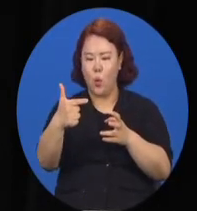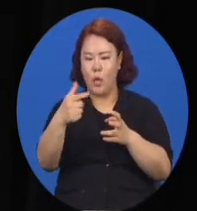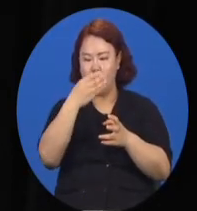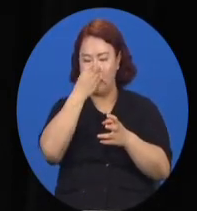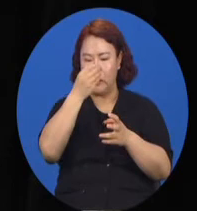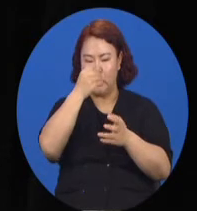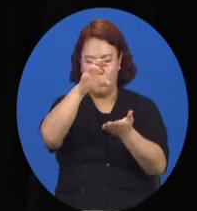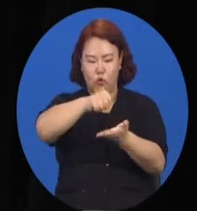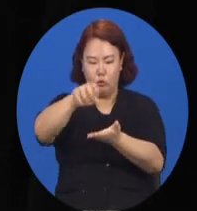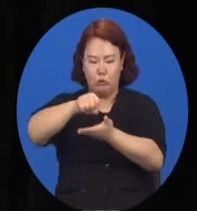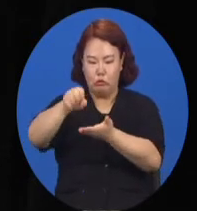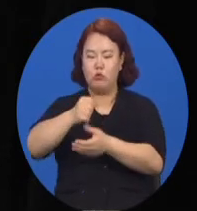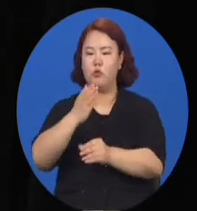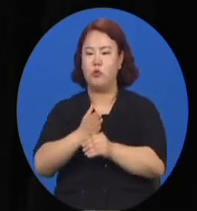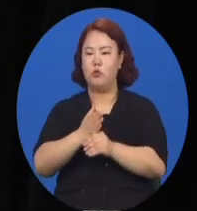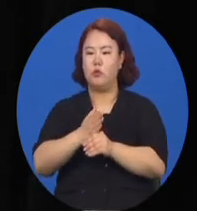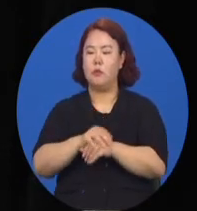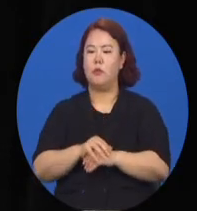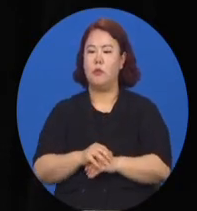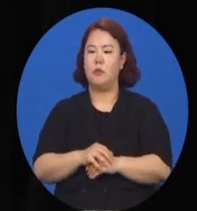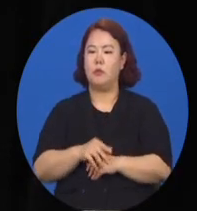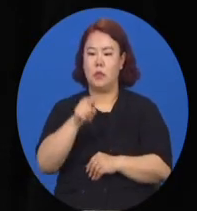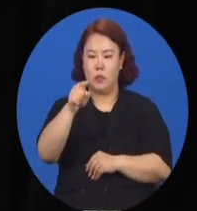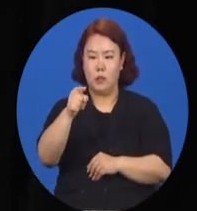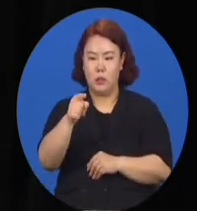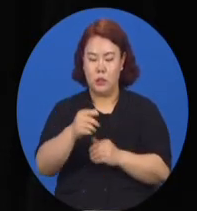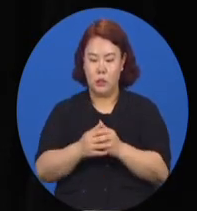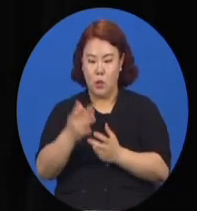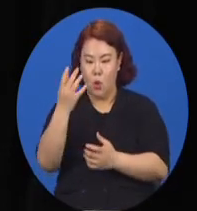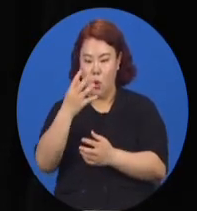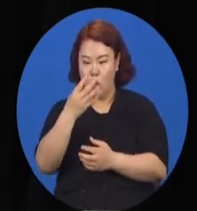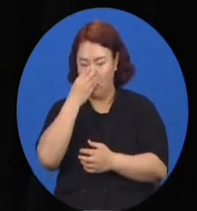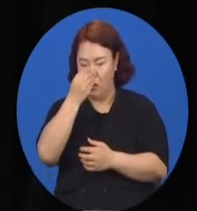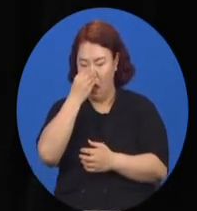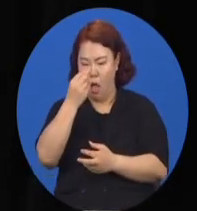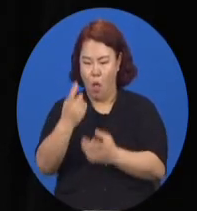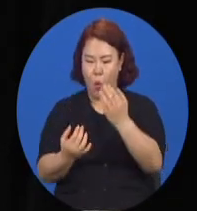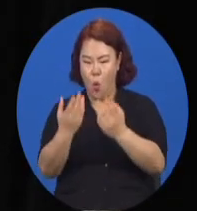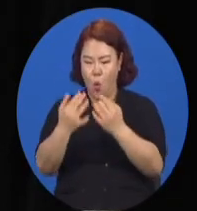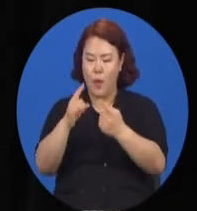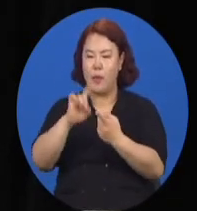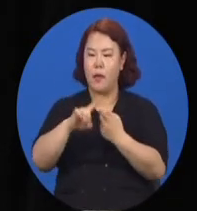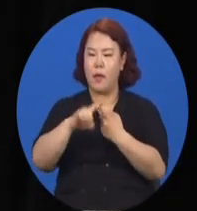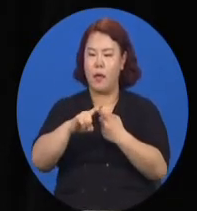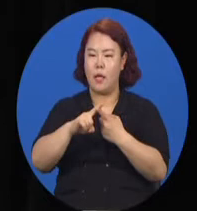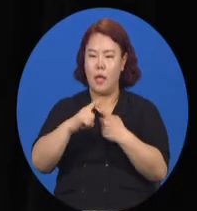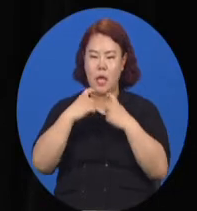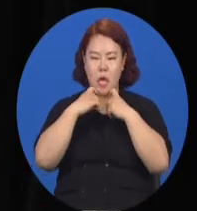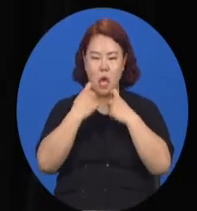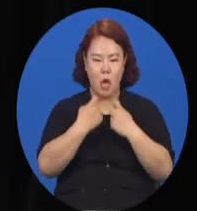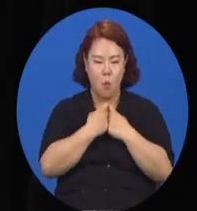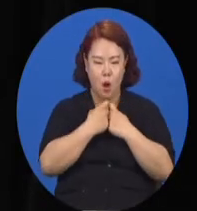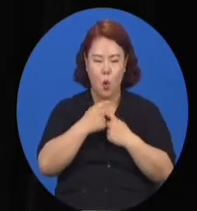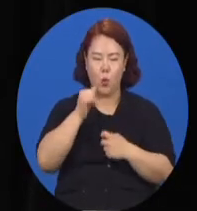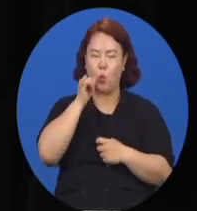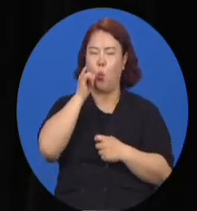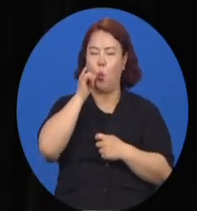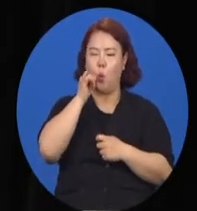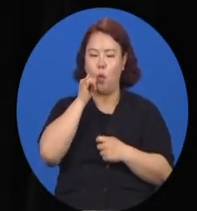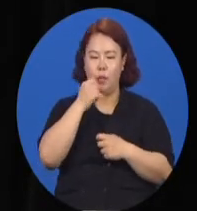소각하고 있습니다. 따라서 이 소각하는 폐기물들에 대한 개별 독성 성분 검사를